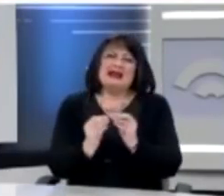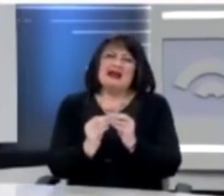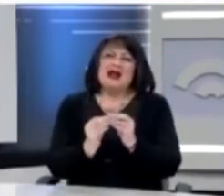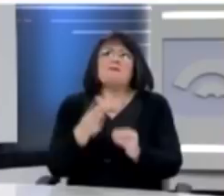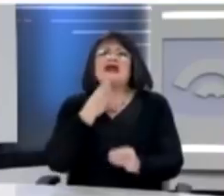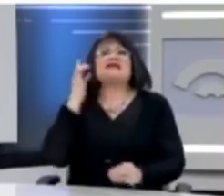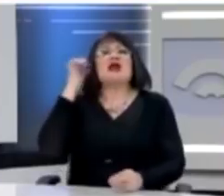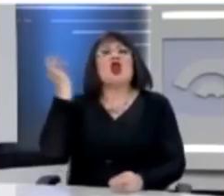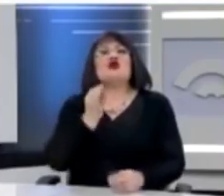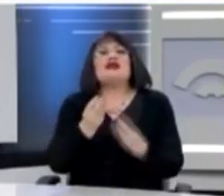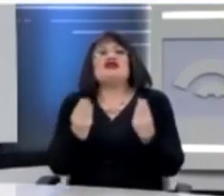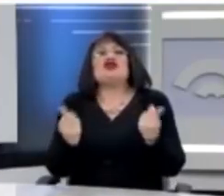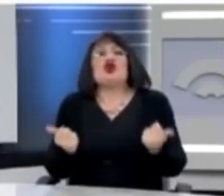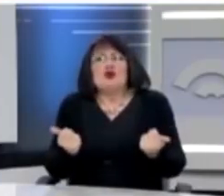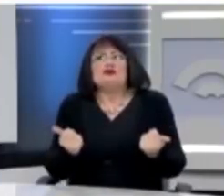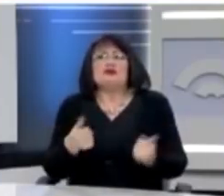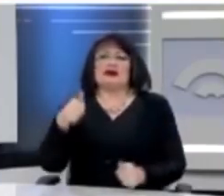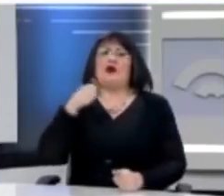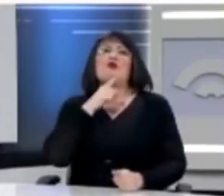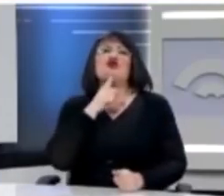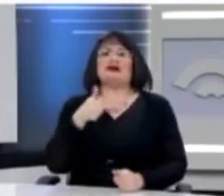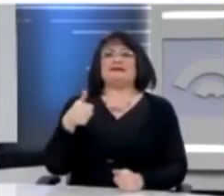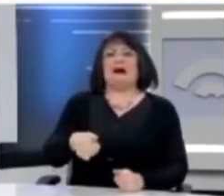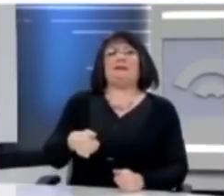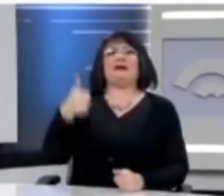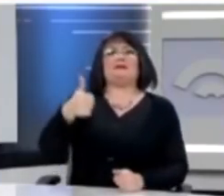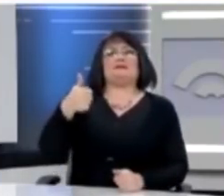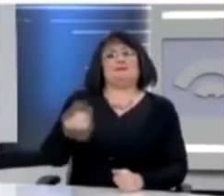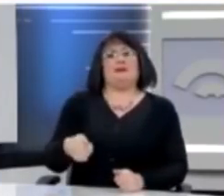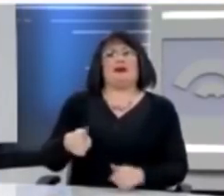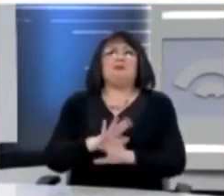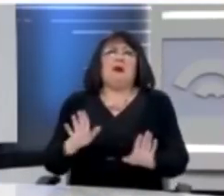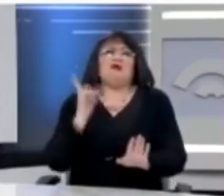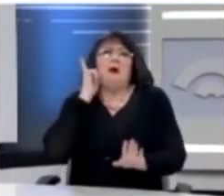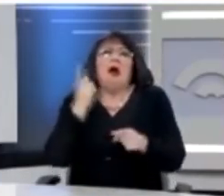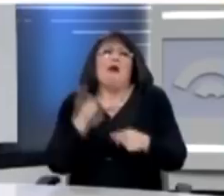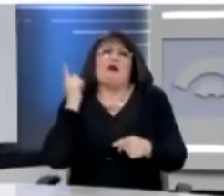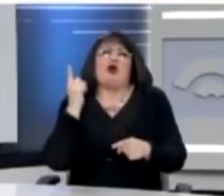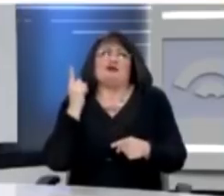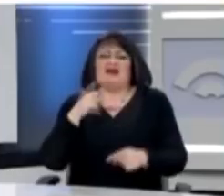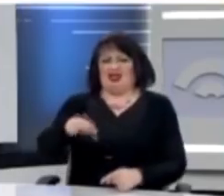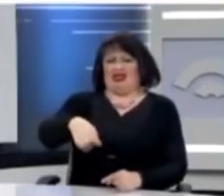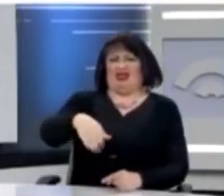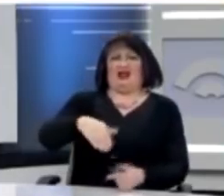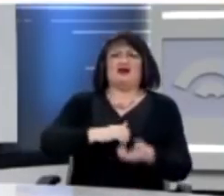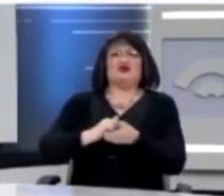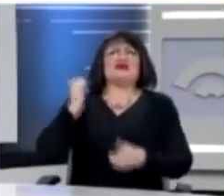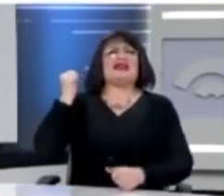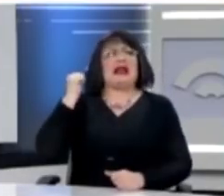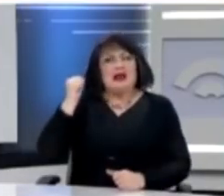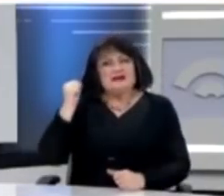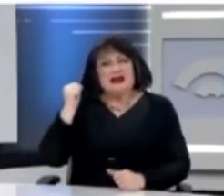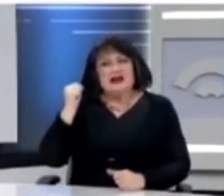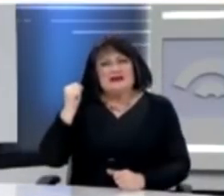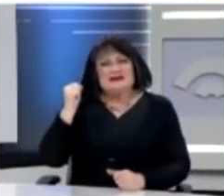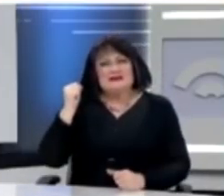της λογικής ενός like. Δεν σας φτάνει η απαξίωση του συνδικαλιστικού κινήματος για το